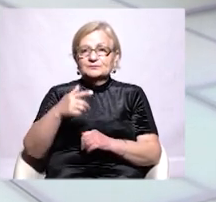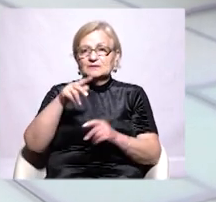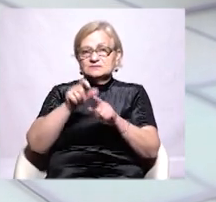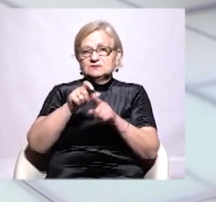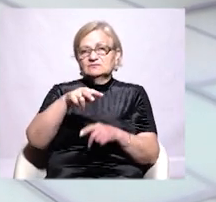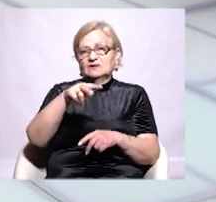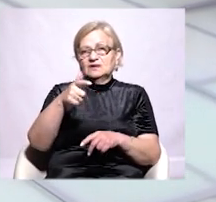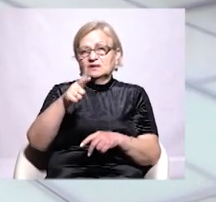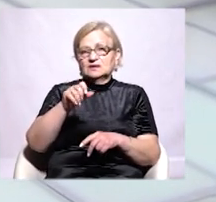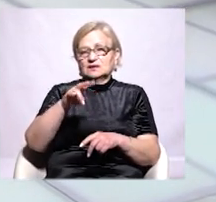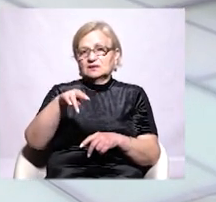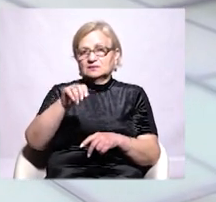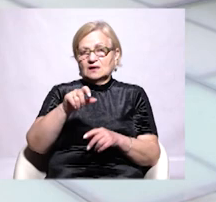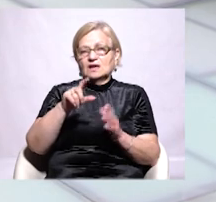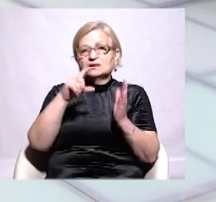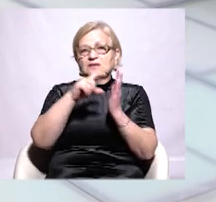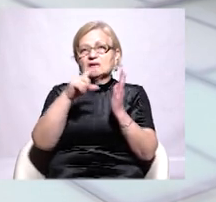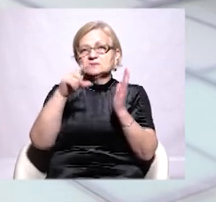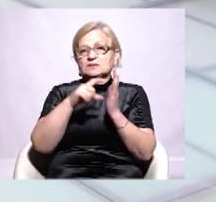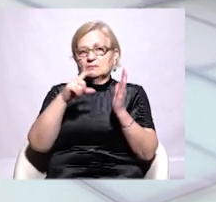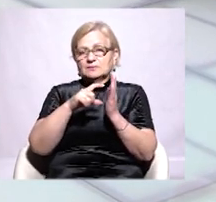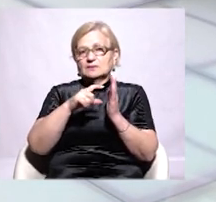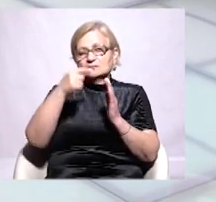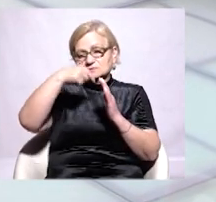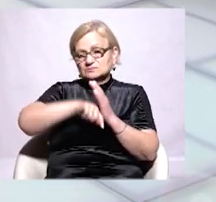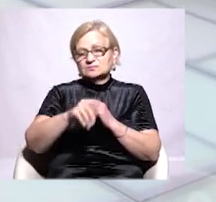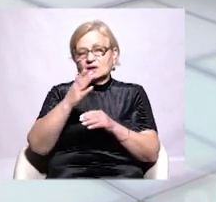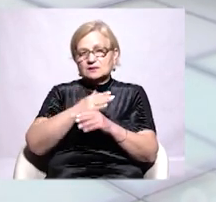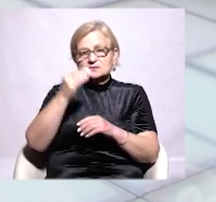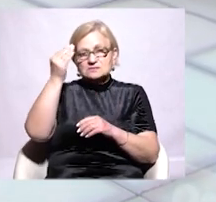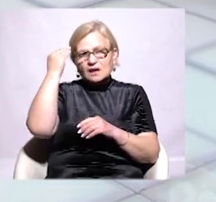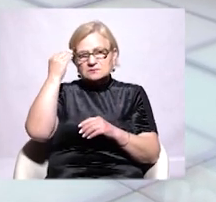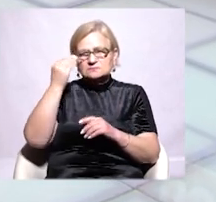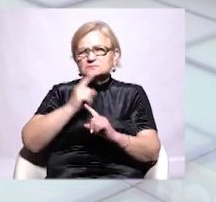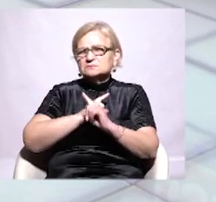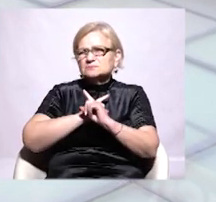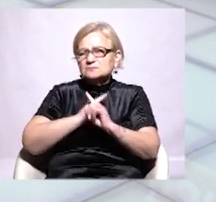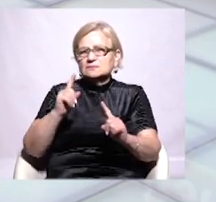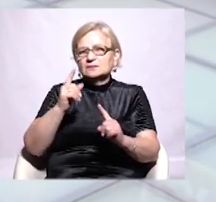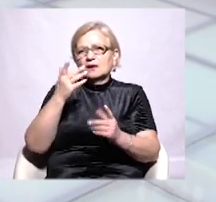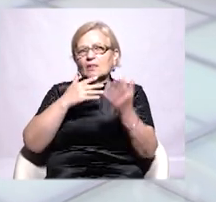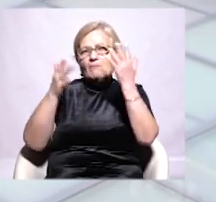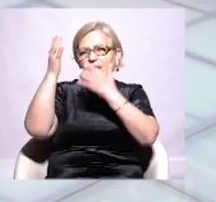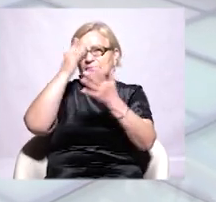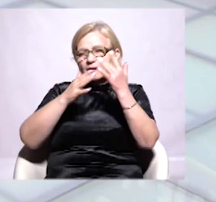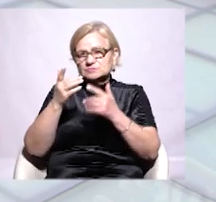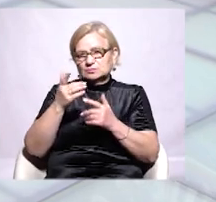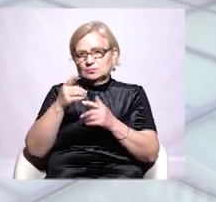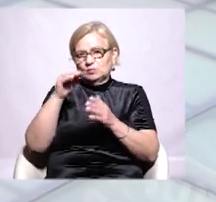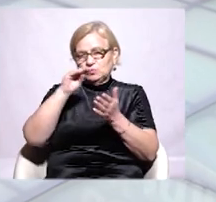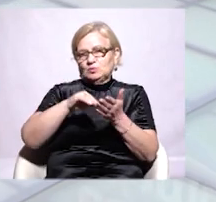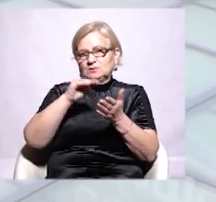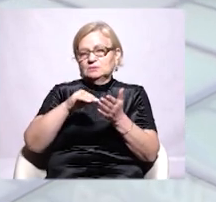Legenda, ეს არის ტექსტები, რომლებსაც საფუძვლად უდევს ზღაპრული, სასწაულებრივი ან ფანტასტიკური იერსახე. აი